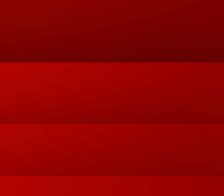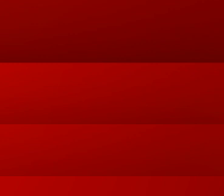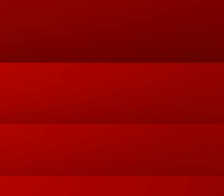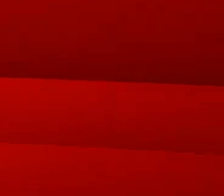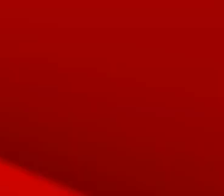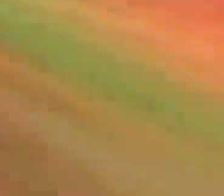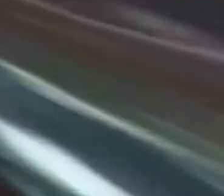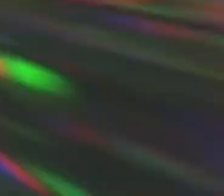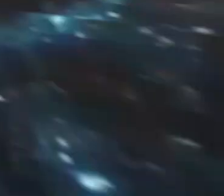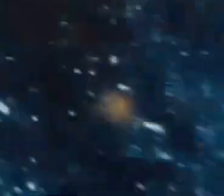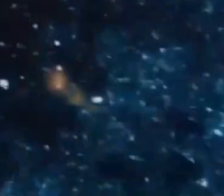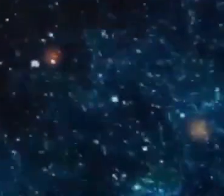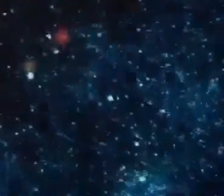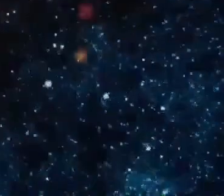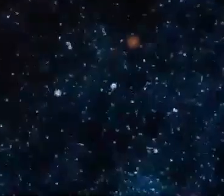hai hai